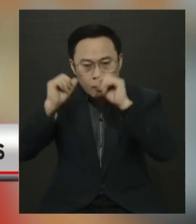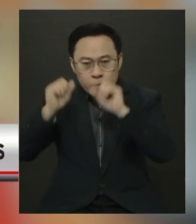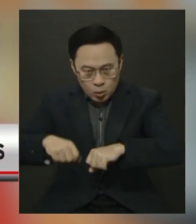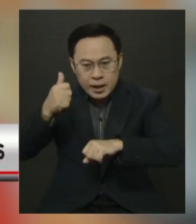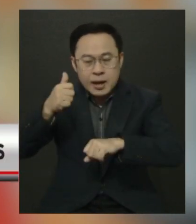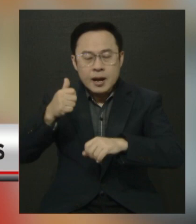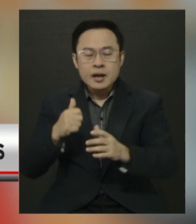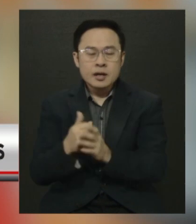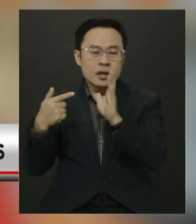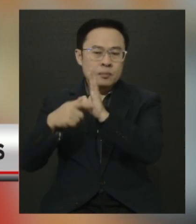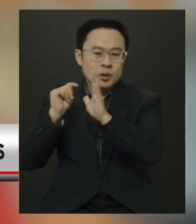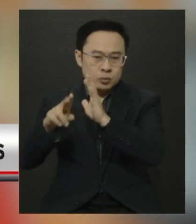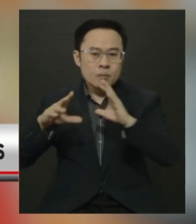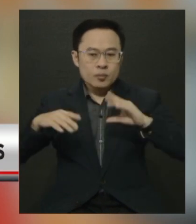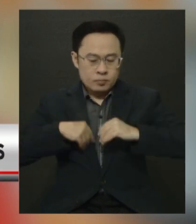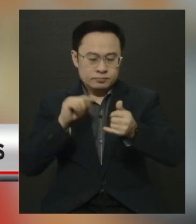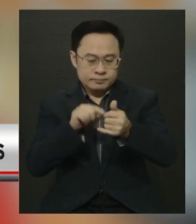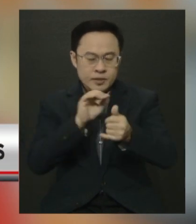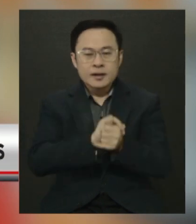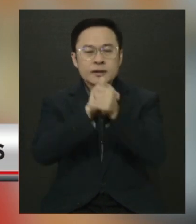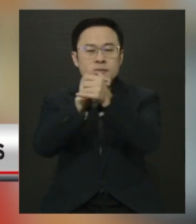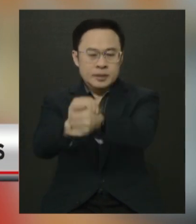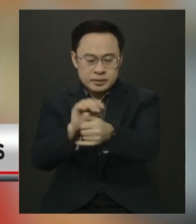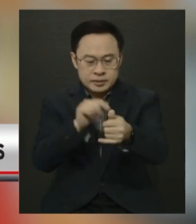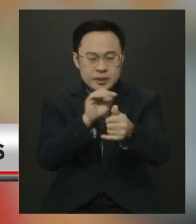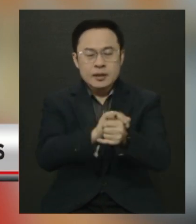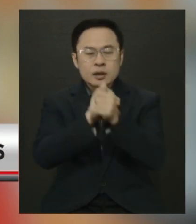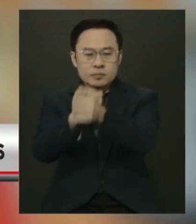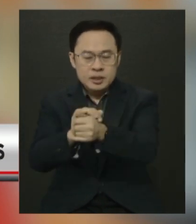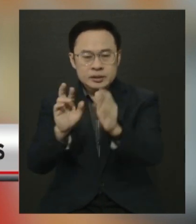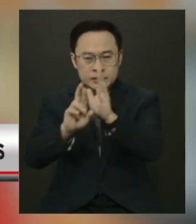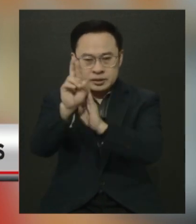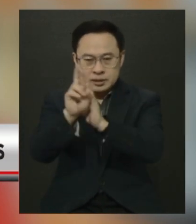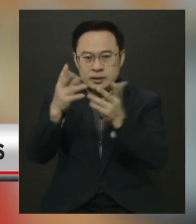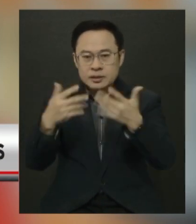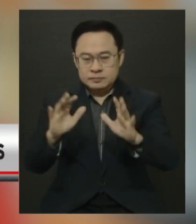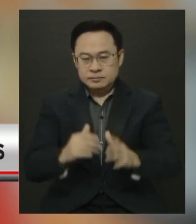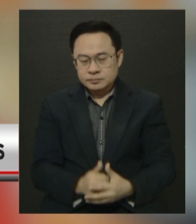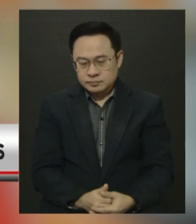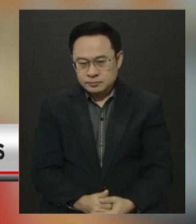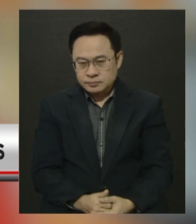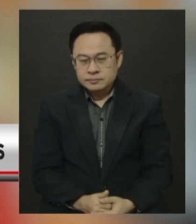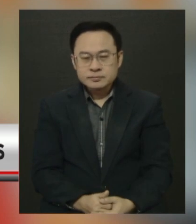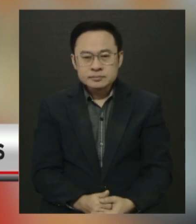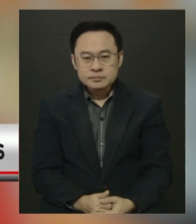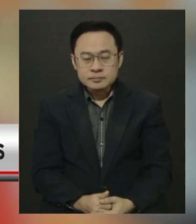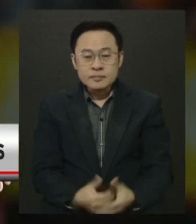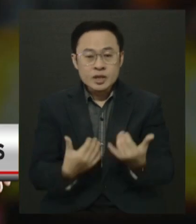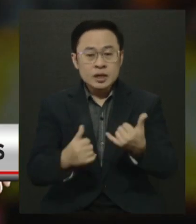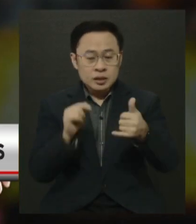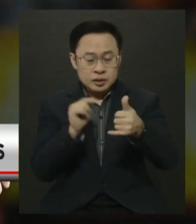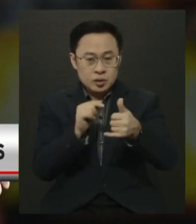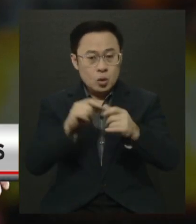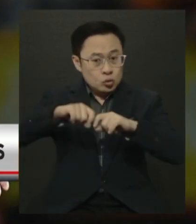ร์วัย23ปีจากสโมสร BG ปทุมยูไนเต็ดเข้าร่วมทีมอย่างเป็นทางการค่ะซึ่งแฮร์ริสจูดค่ะก็เป็นเจ้าของส่ว